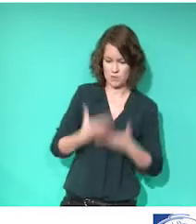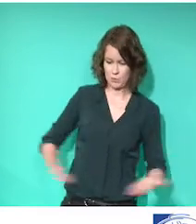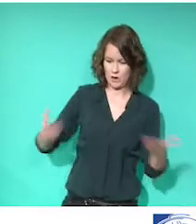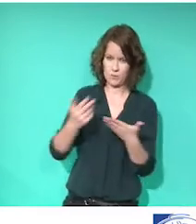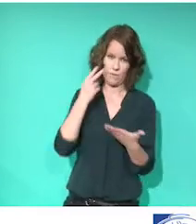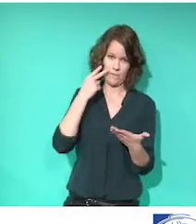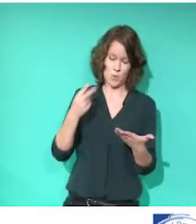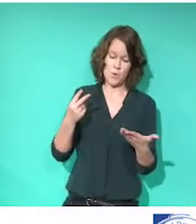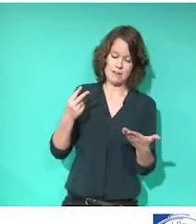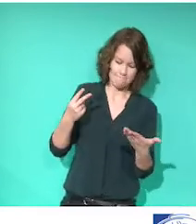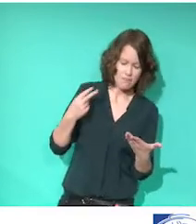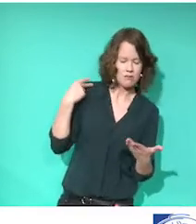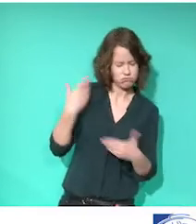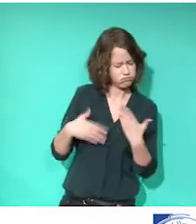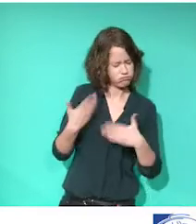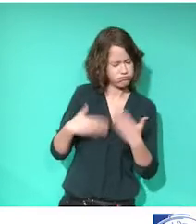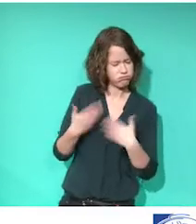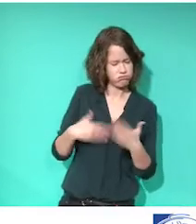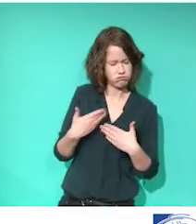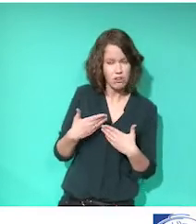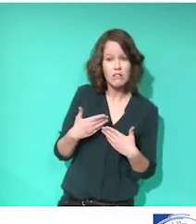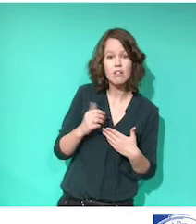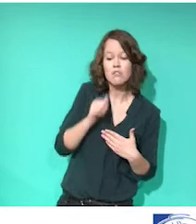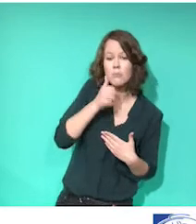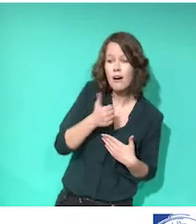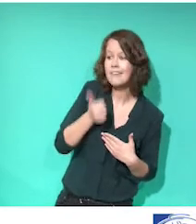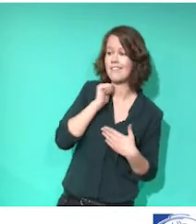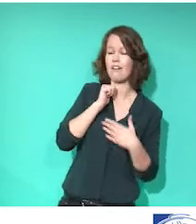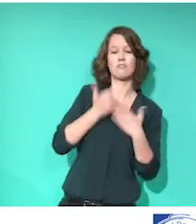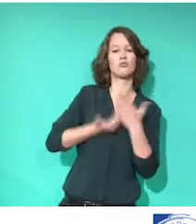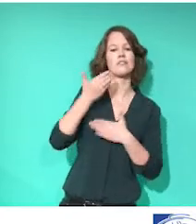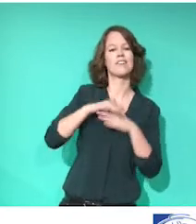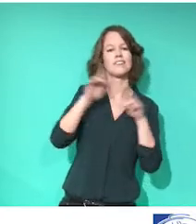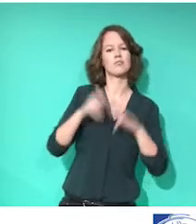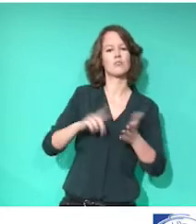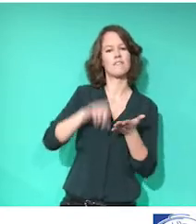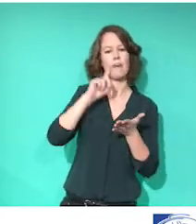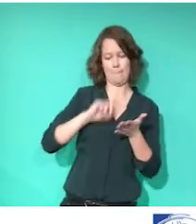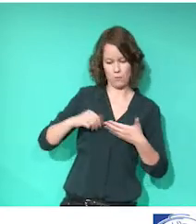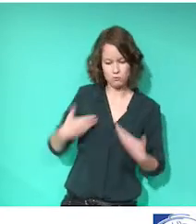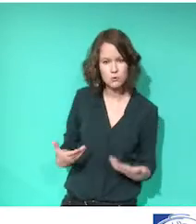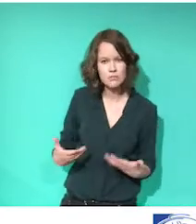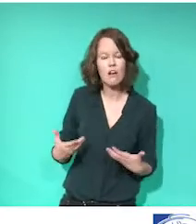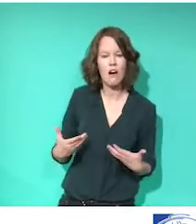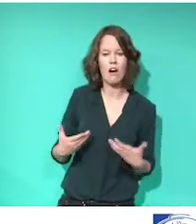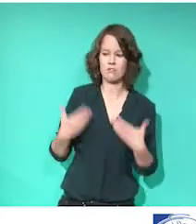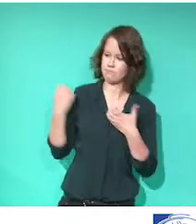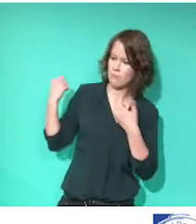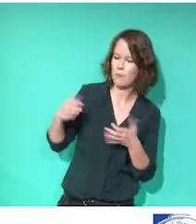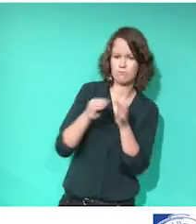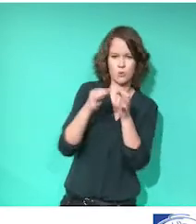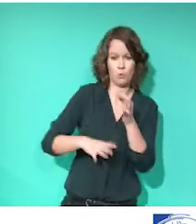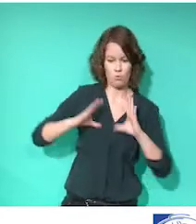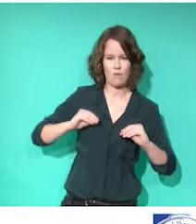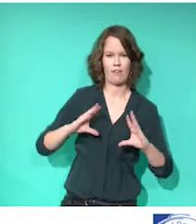lieux. Nous arrivons aujourd'hui, au lendemain de la Journée internationale des droits des femmes, avec des solutions concrètes que chaque citoyenne, chaque